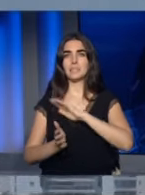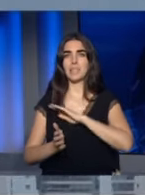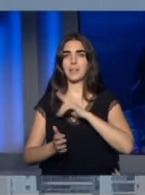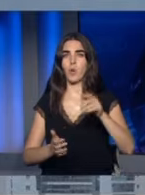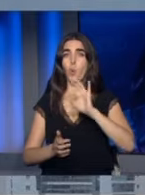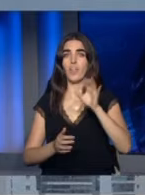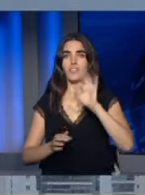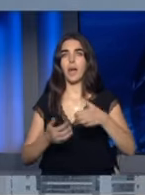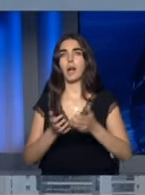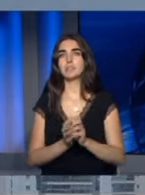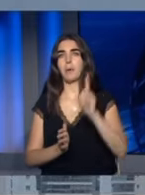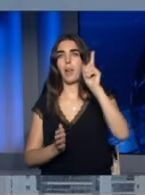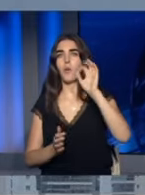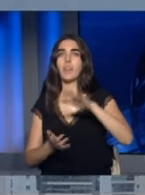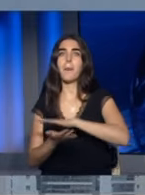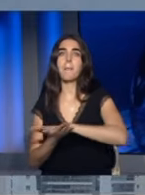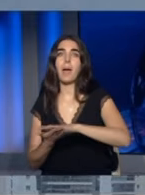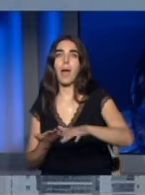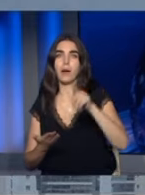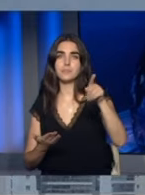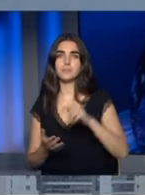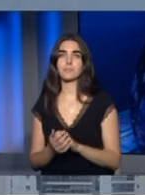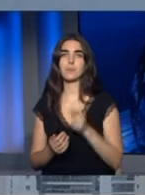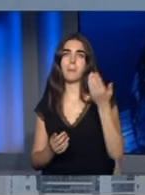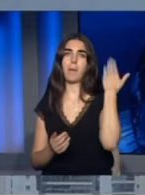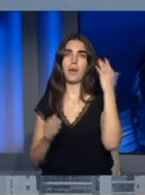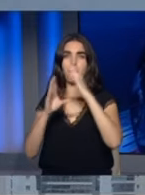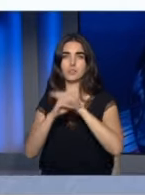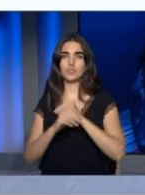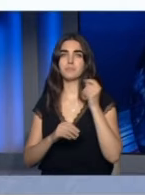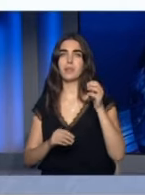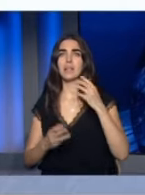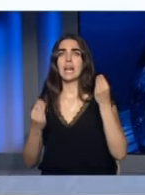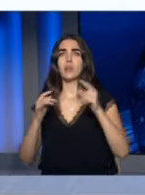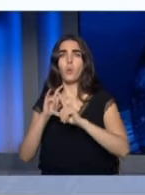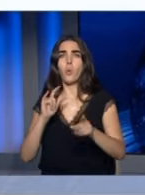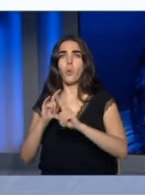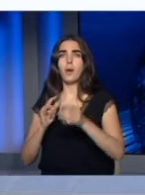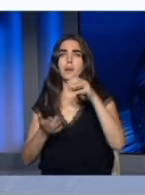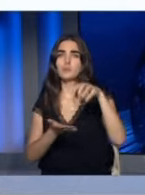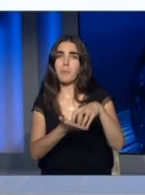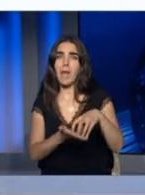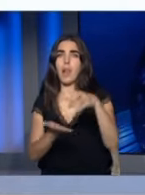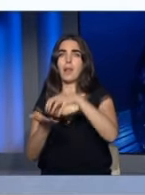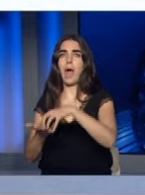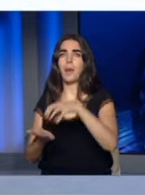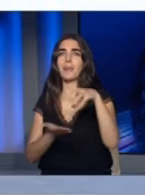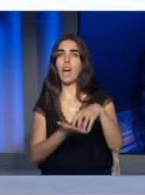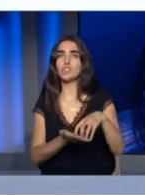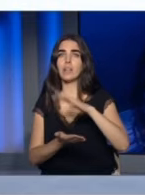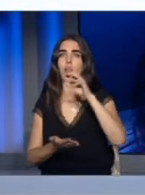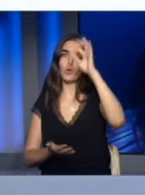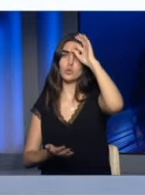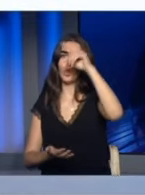عسكري يستخدمه حزب الله في من منطقه البقاع ليل امس كما اغارت جنوبا على بنت شبيل وقانا وبراشي في